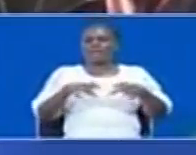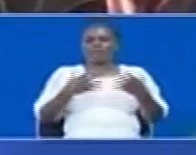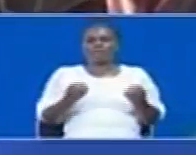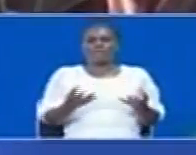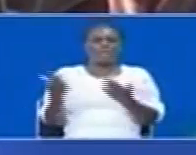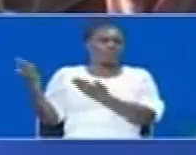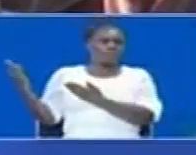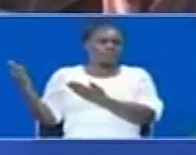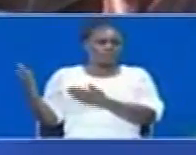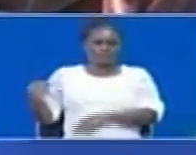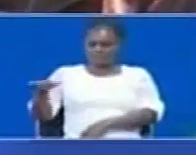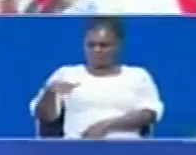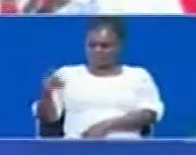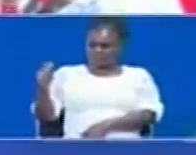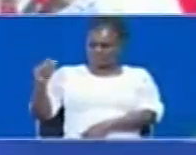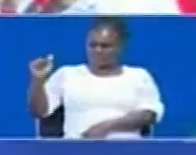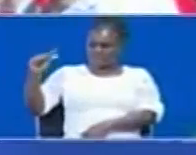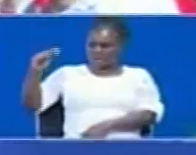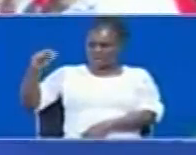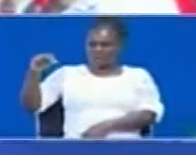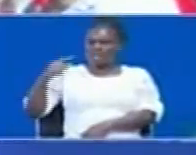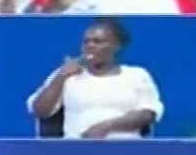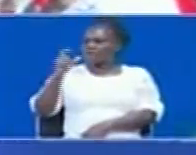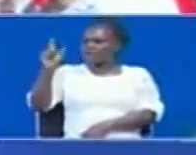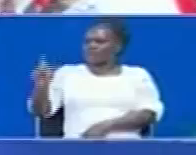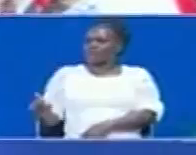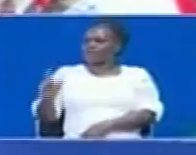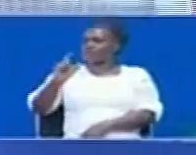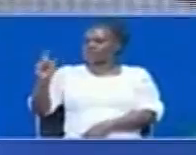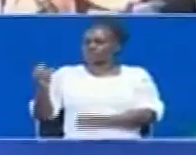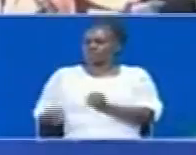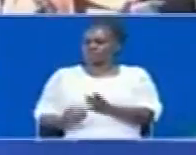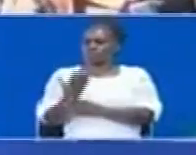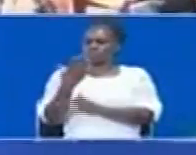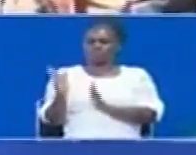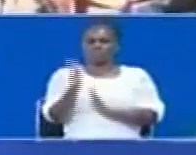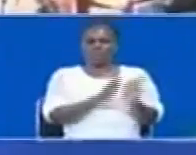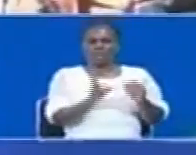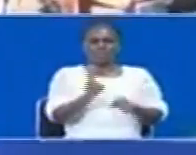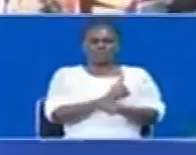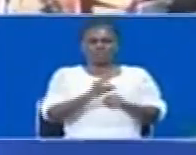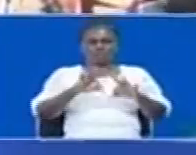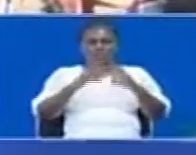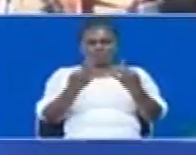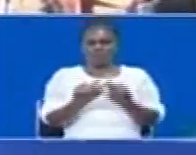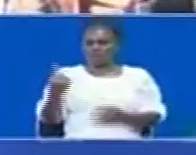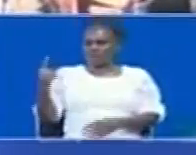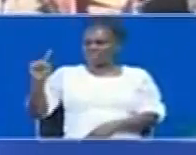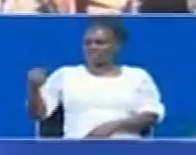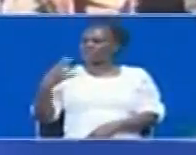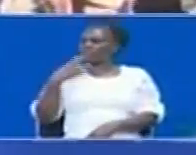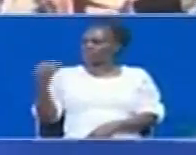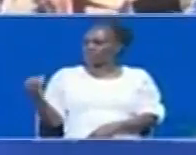Eneo la Tangul Bay, shirika la Msalaba Mwekundu limezindua mfumo wa kutumia familia 1500